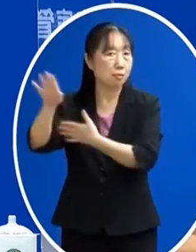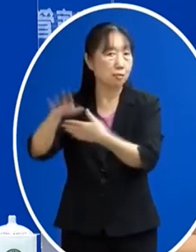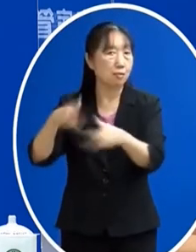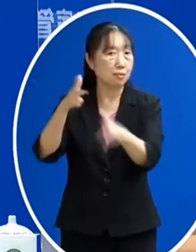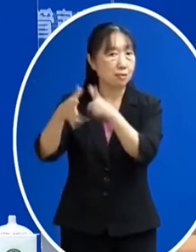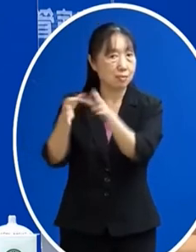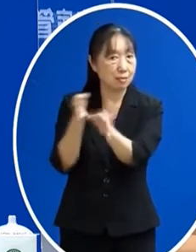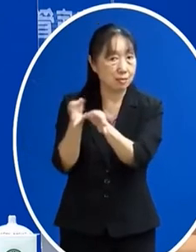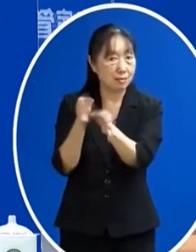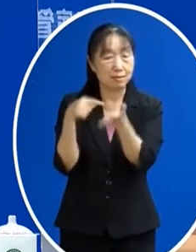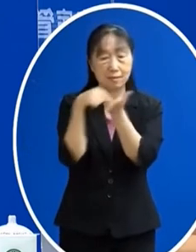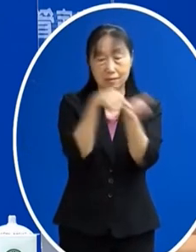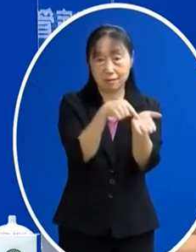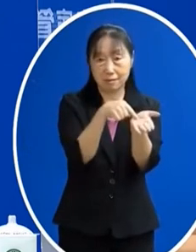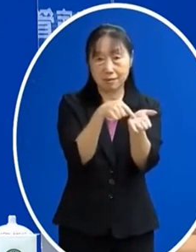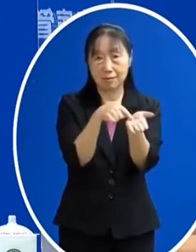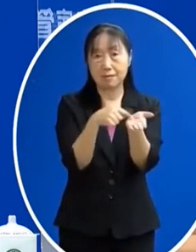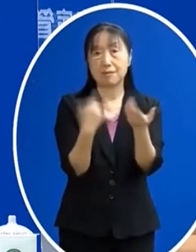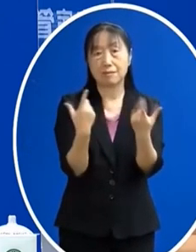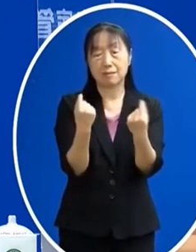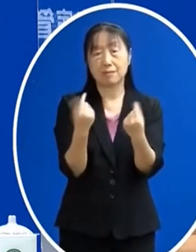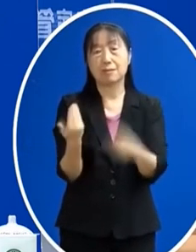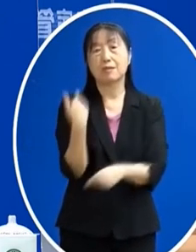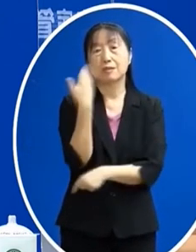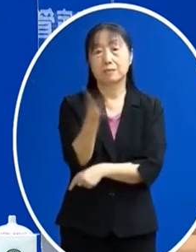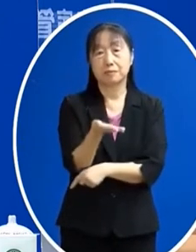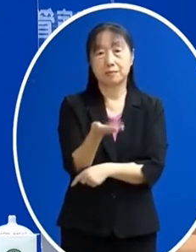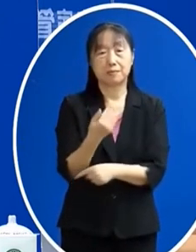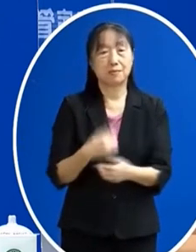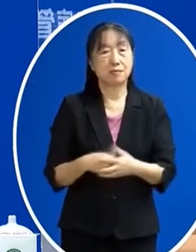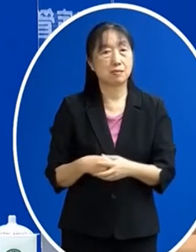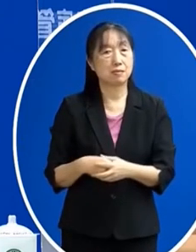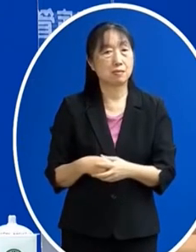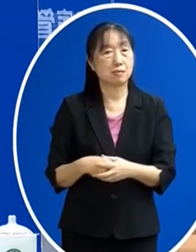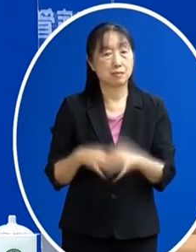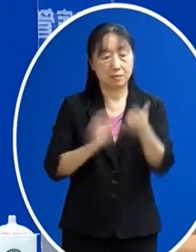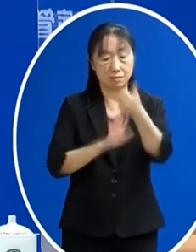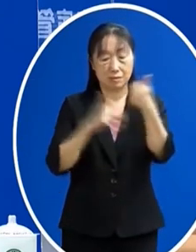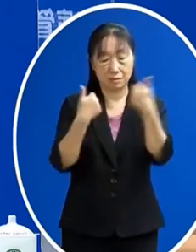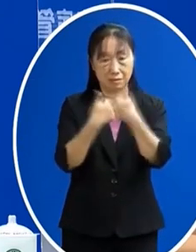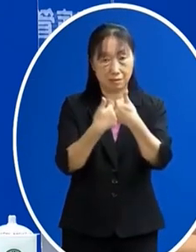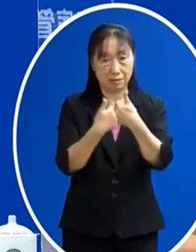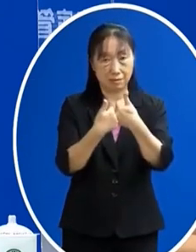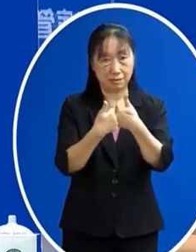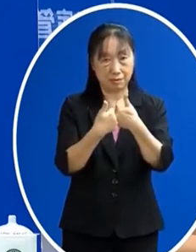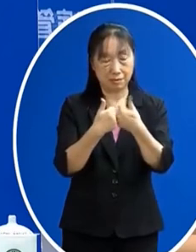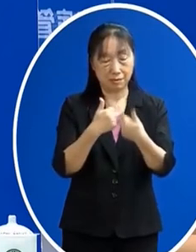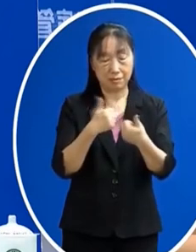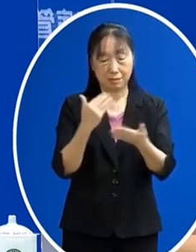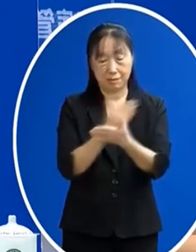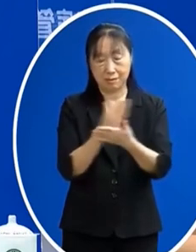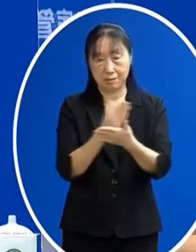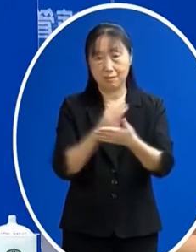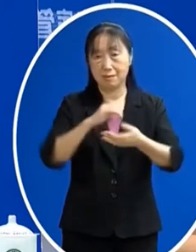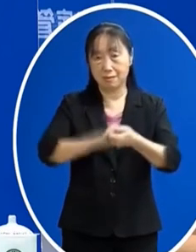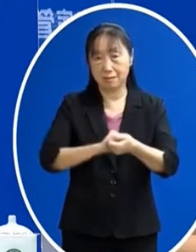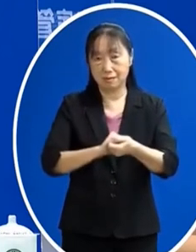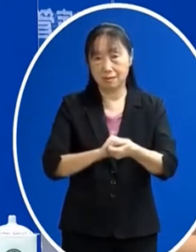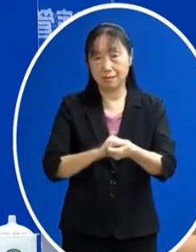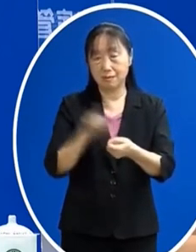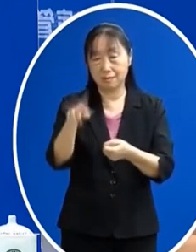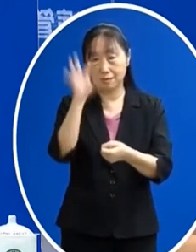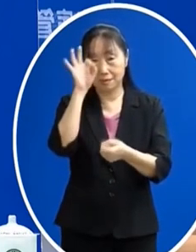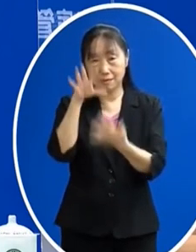商的申请案，我们会交由一个委员会来决定是否合